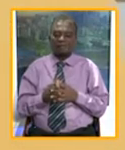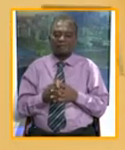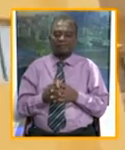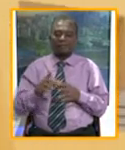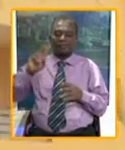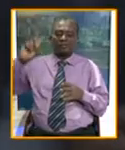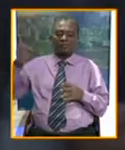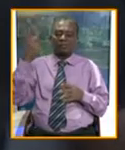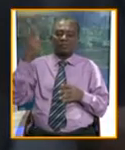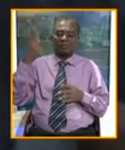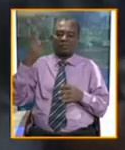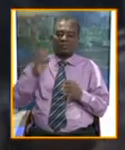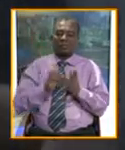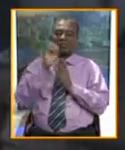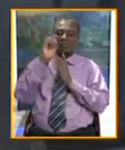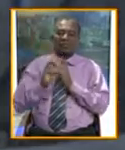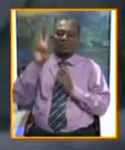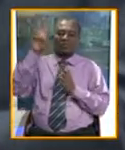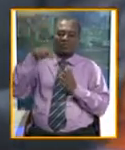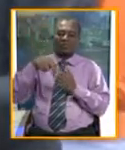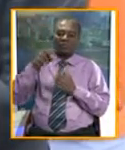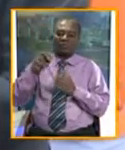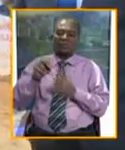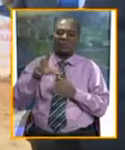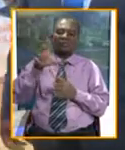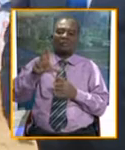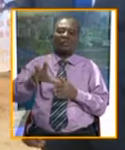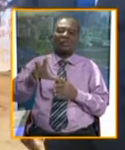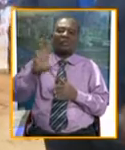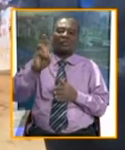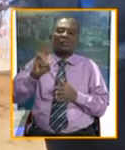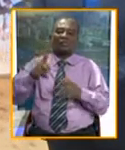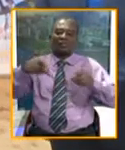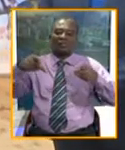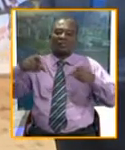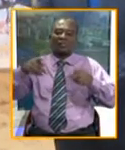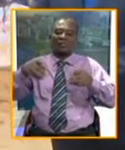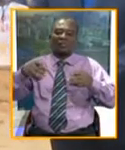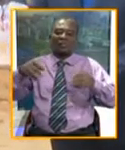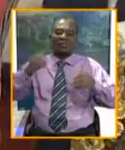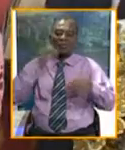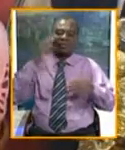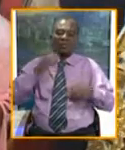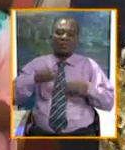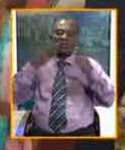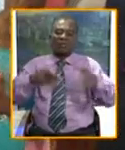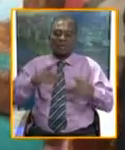Le 1er octobre 2020, 36 appartements avaient été livrés à leurs propriétaires, ce qui représentait la première vague